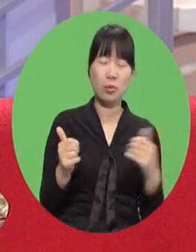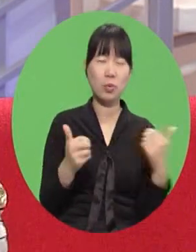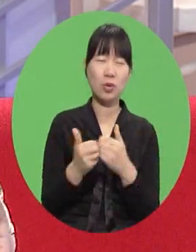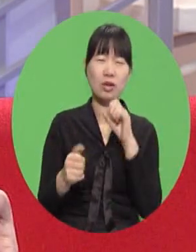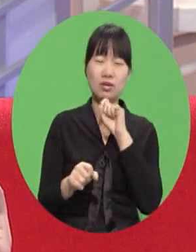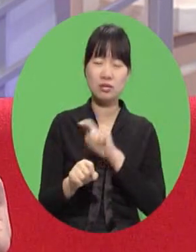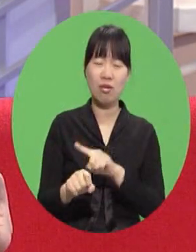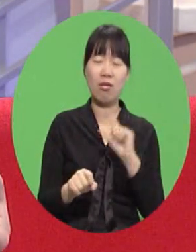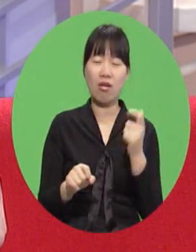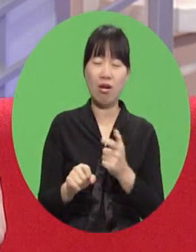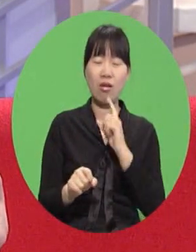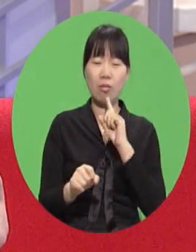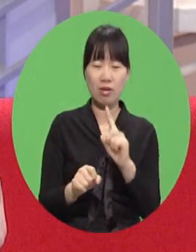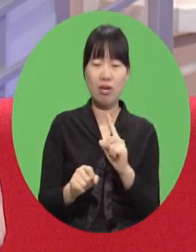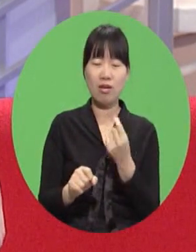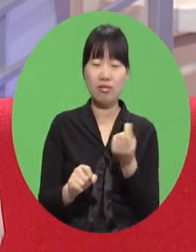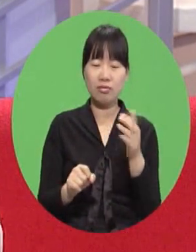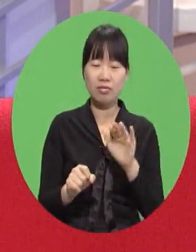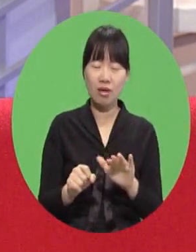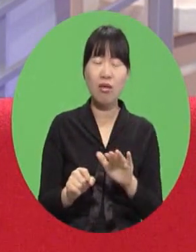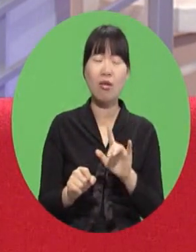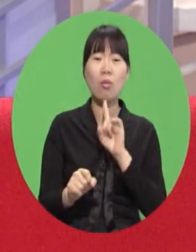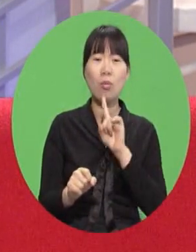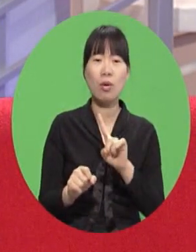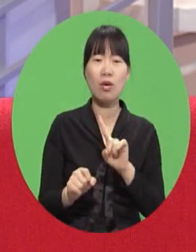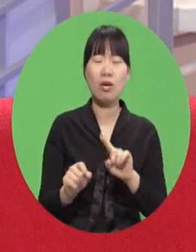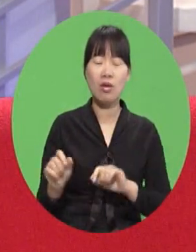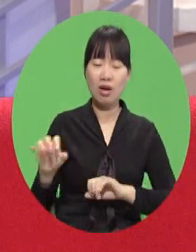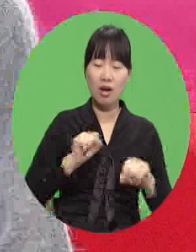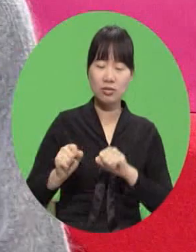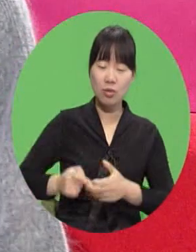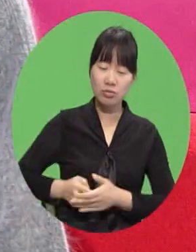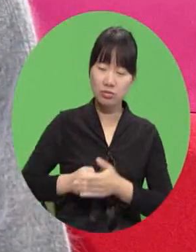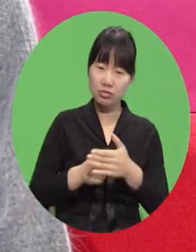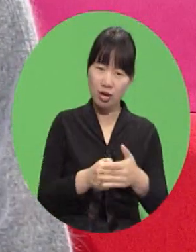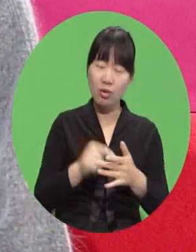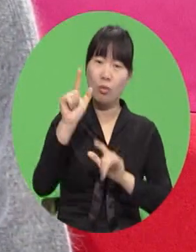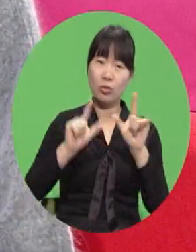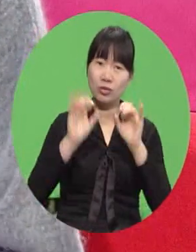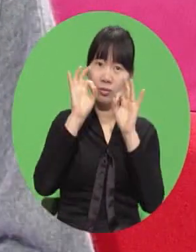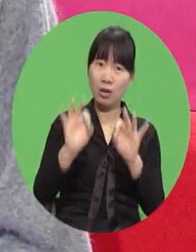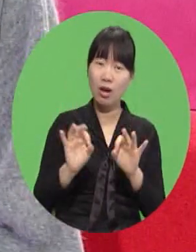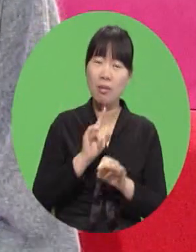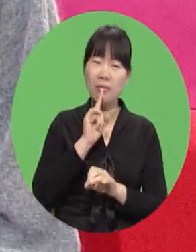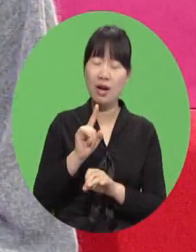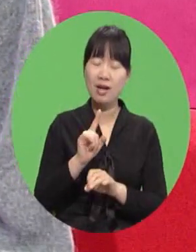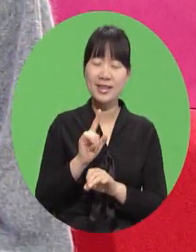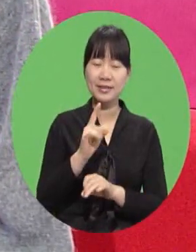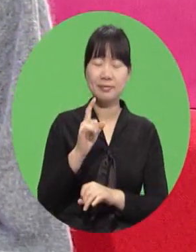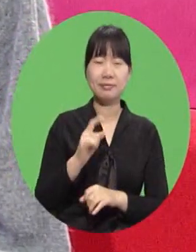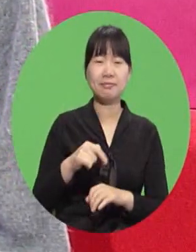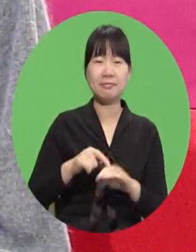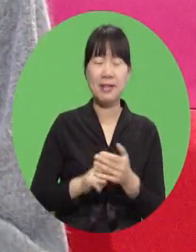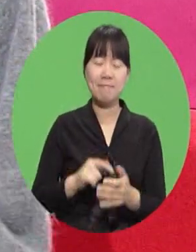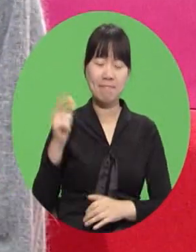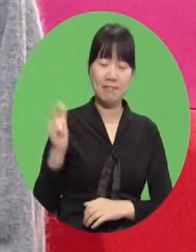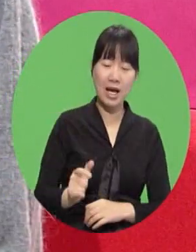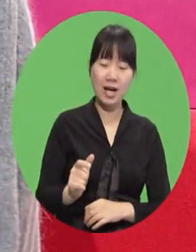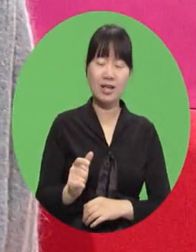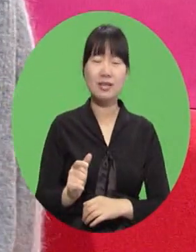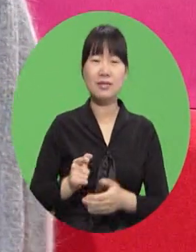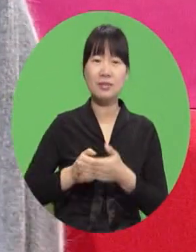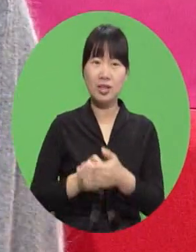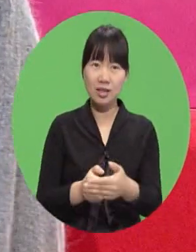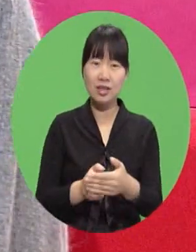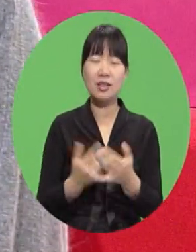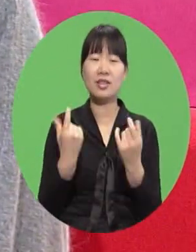근데 그렇죠. 그게 여러 가지 의미가 있는 것 같아요. 뭔가 뭐 일을 진취적으로 해나가는 어떤 이런 모습들, 그렇죠. 뭔가 뚝심 있게 해나가는 모습도 우리가 그렇게 표현을